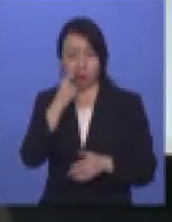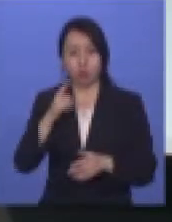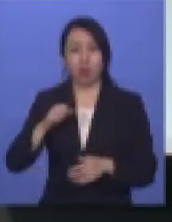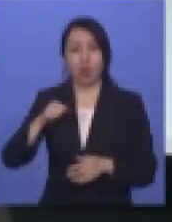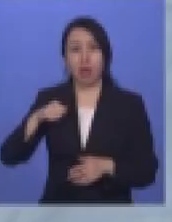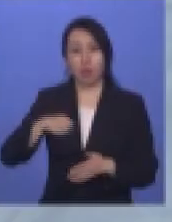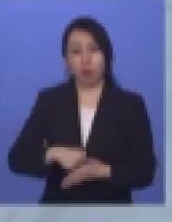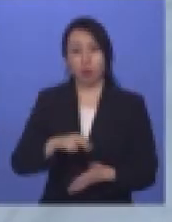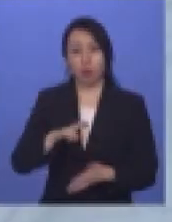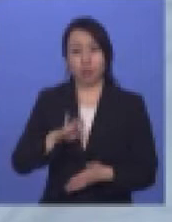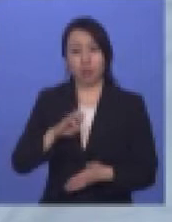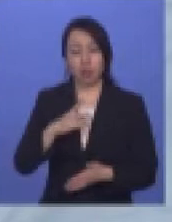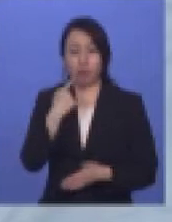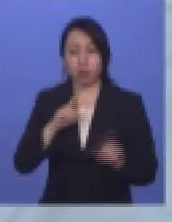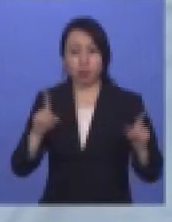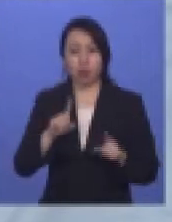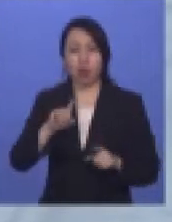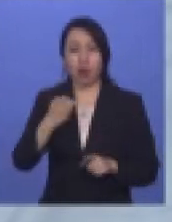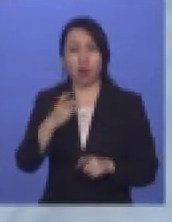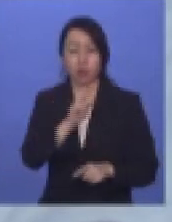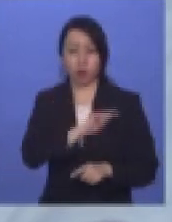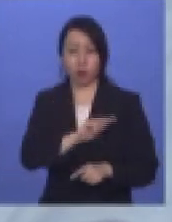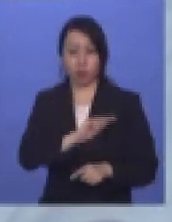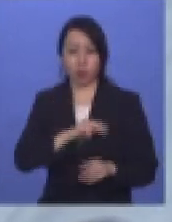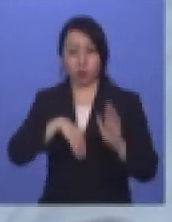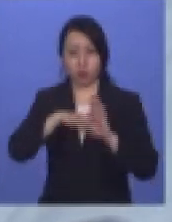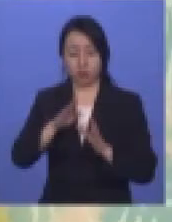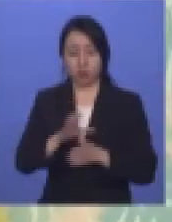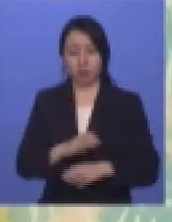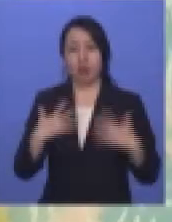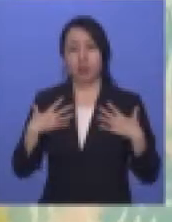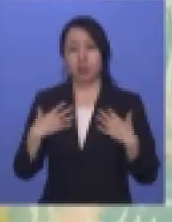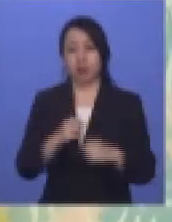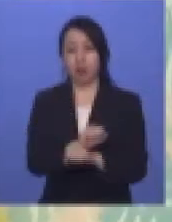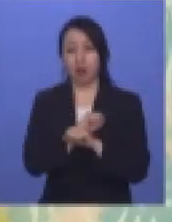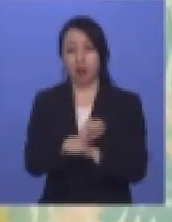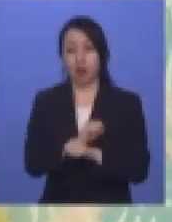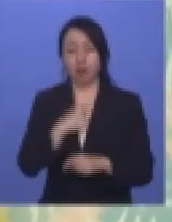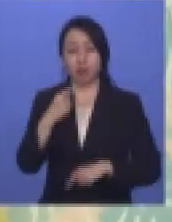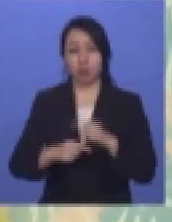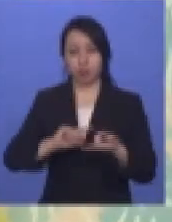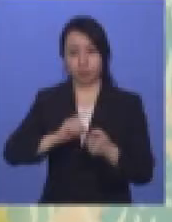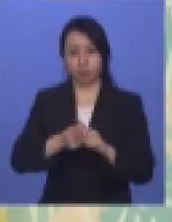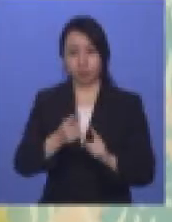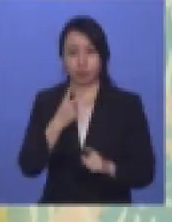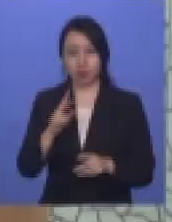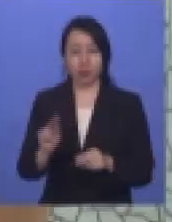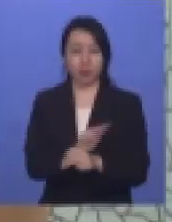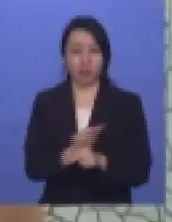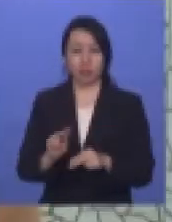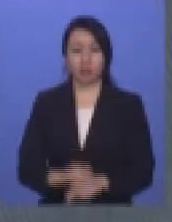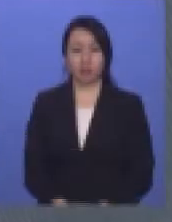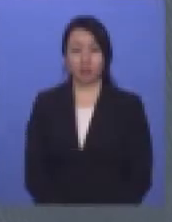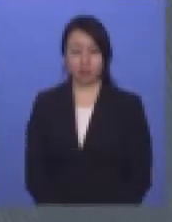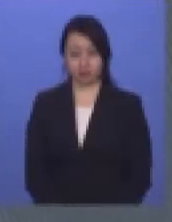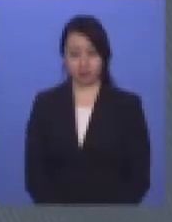при глаукоме. Сергей отмечает, что в «Айнакос» трудится элита сферы здравоохранения и, как следствие, изменился подход лечения.